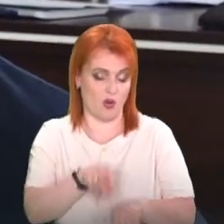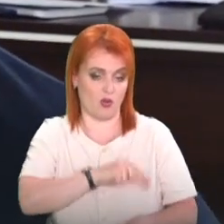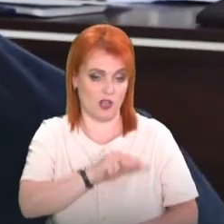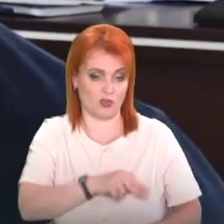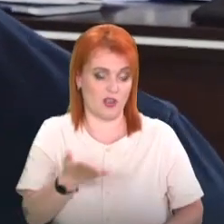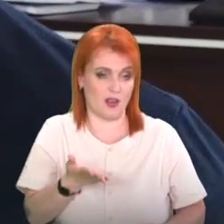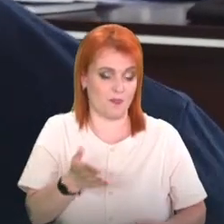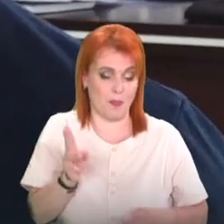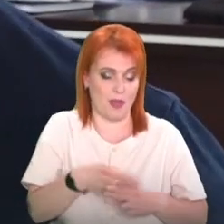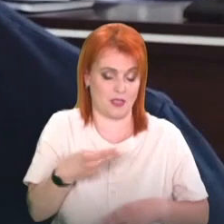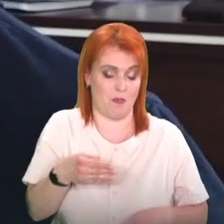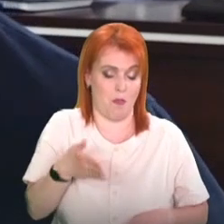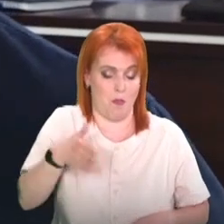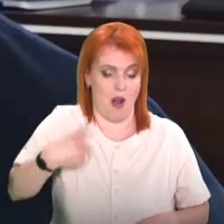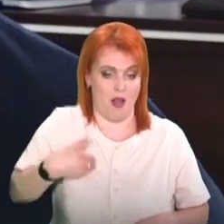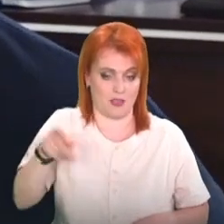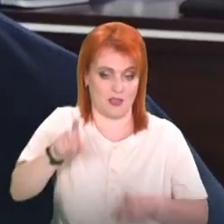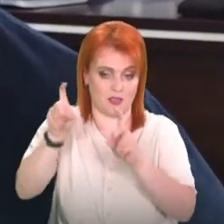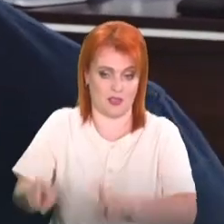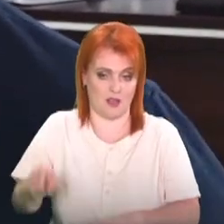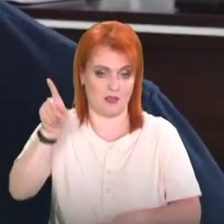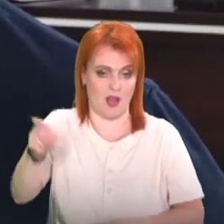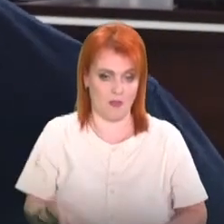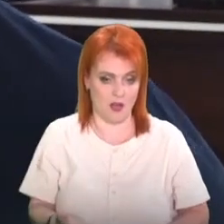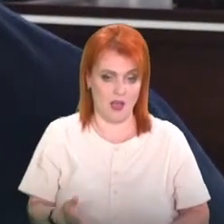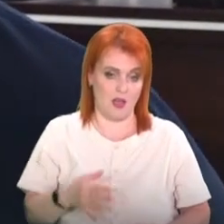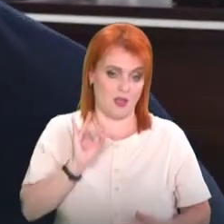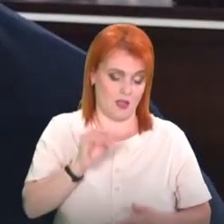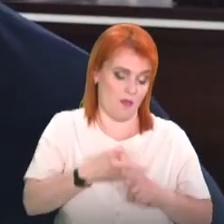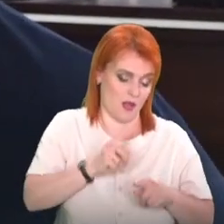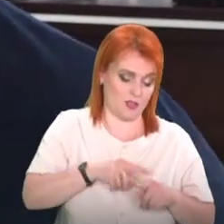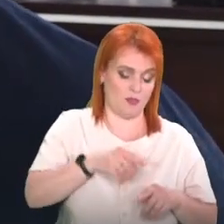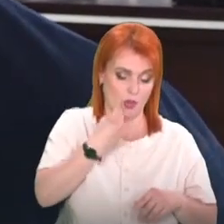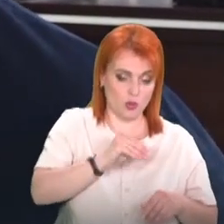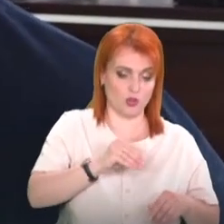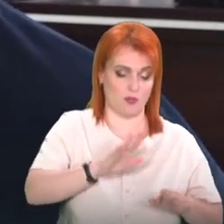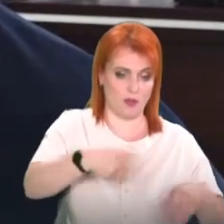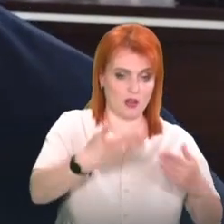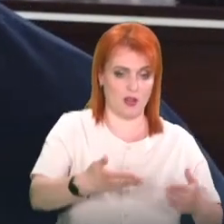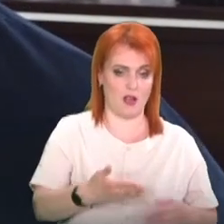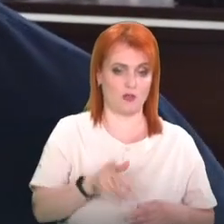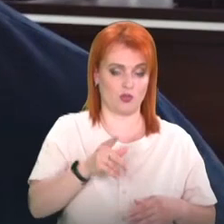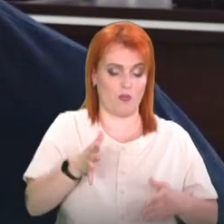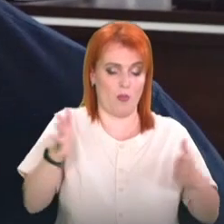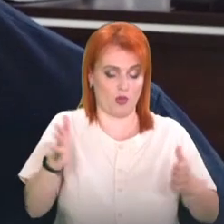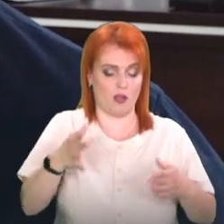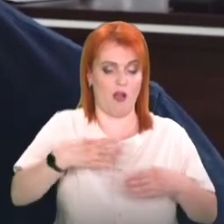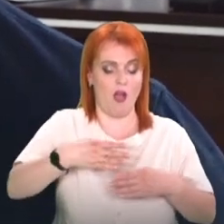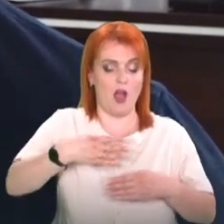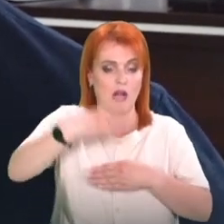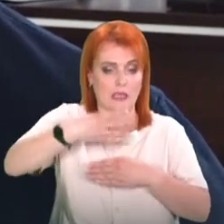fiindcă noi la ziua de azi zicem toți că ne descurcăm, facem, hotărâm, rezolvăm, dar e foarte greu de zis